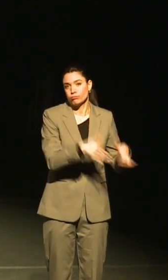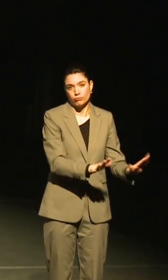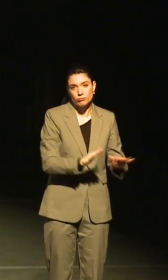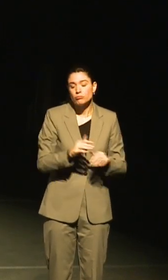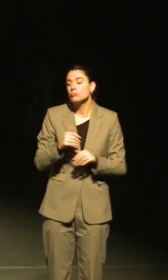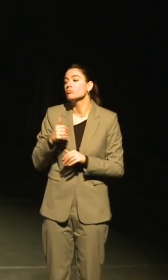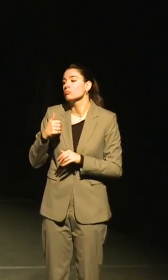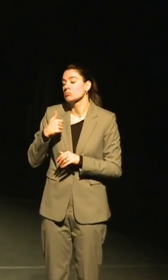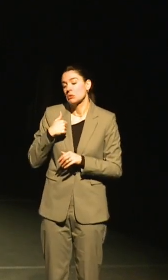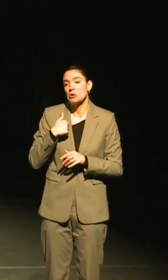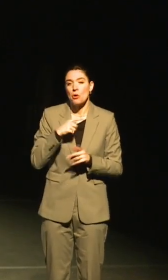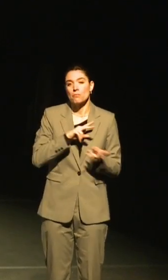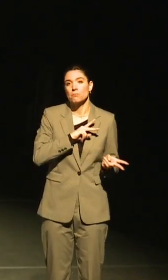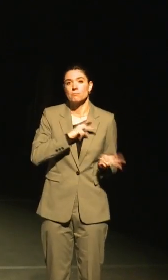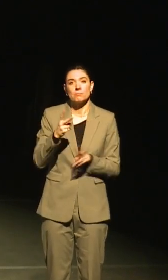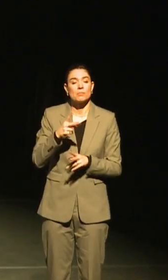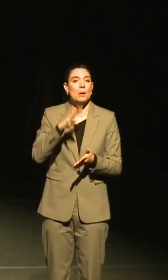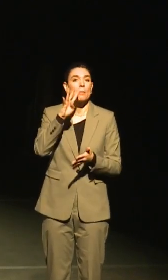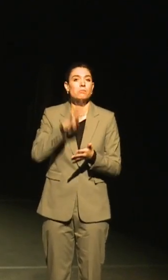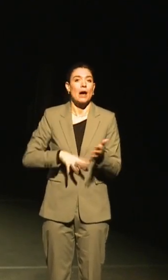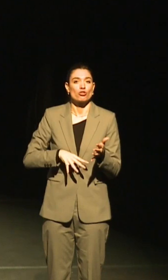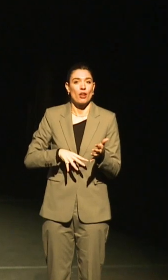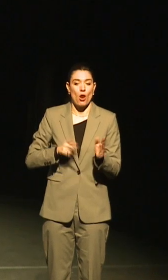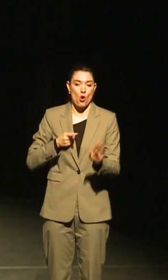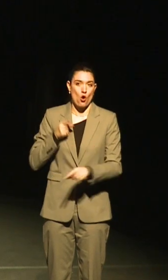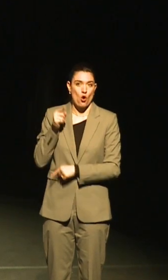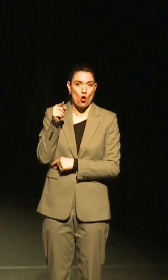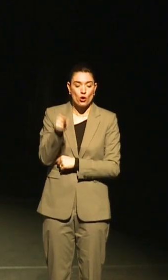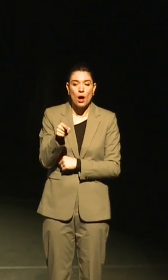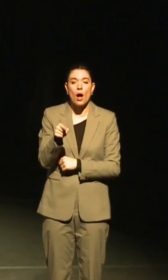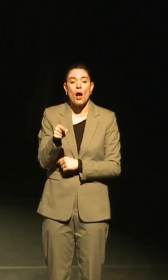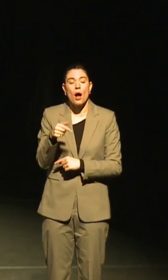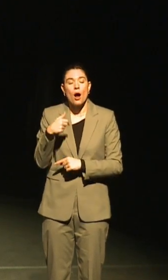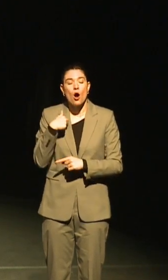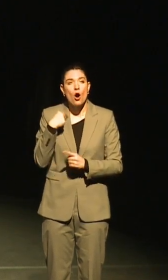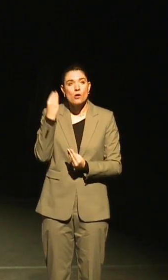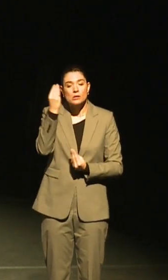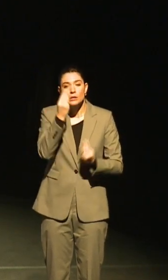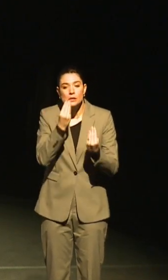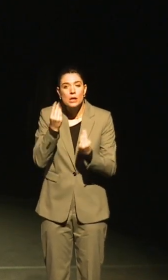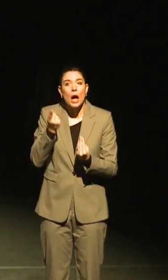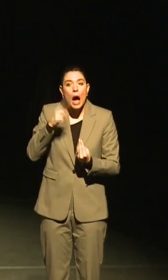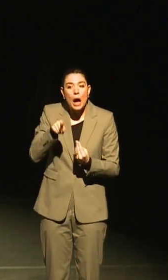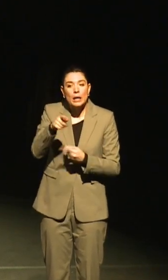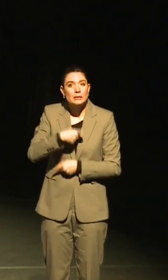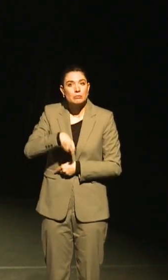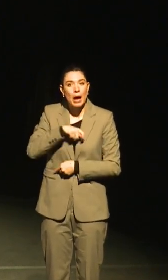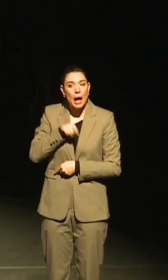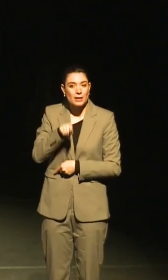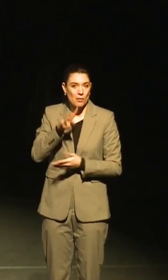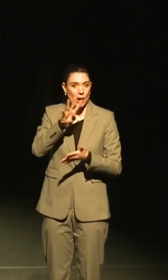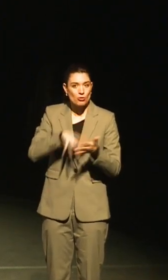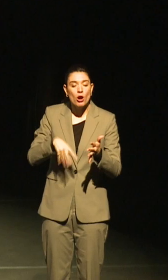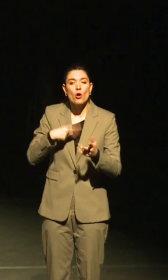sto là per qualche anno E penso attorno al mondo delle banche ho fatto pure colloqui in Spagna per capire Insomma